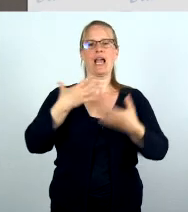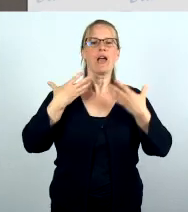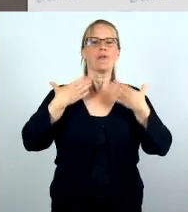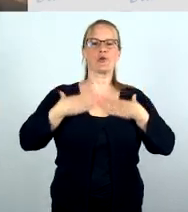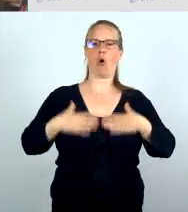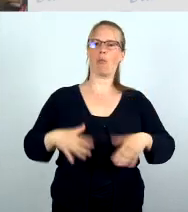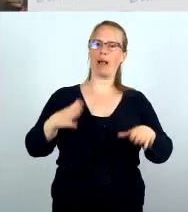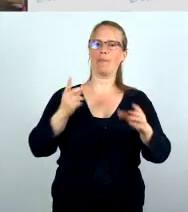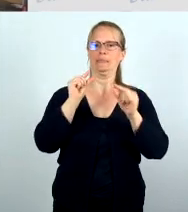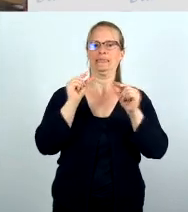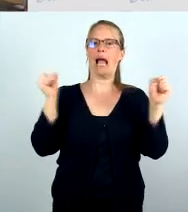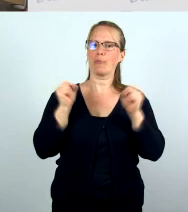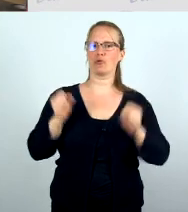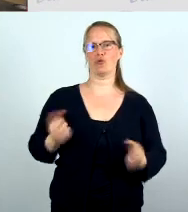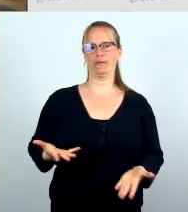Standposition wieder zurück.